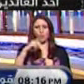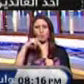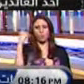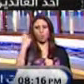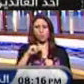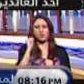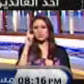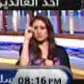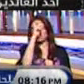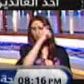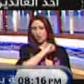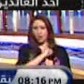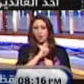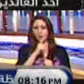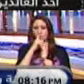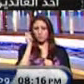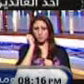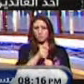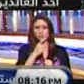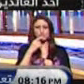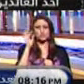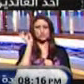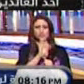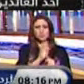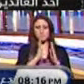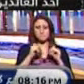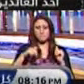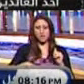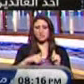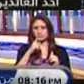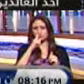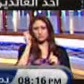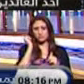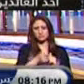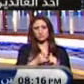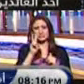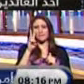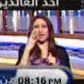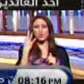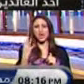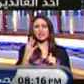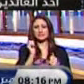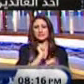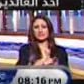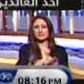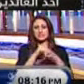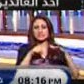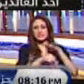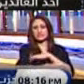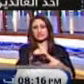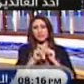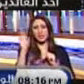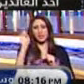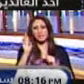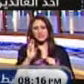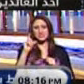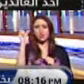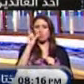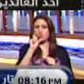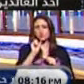البشع، من الاهانات، ما فيش كرامه اصلا للمصري يا استاذ عمرو، خالص خالص خالص، لا مسلم ولا مسيحي عامه يعني.